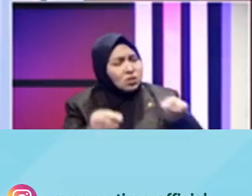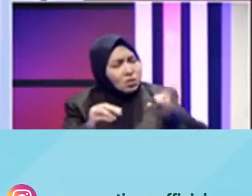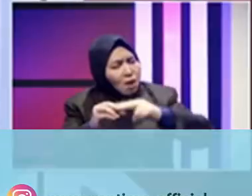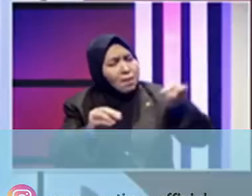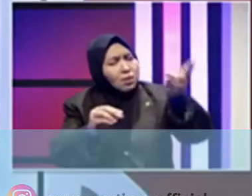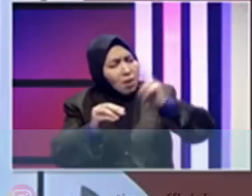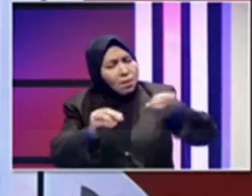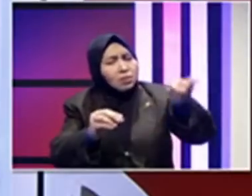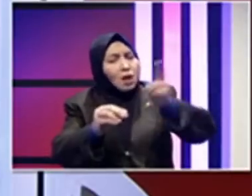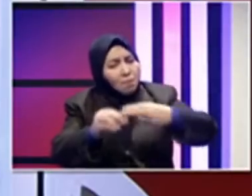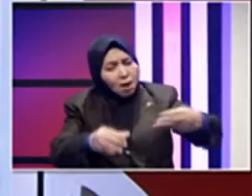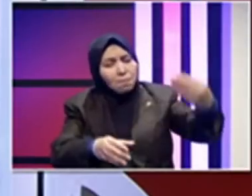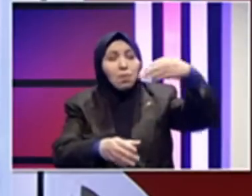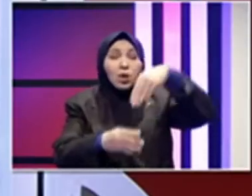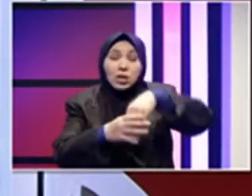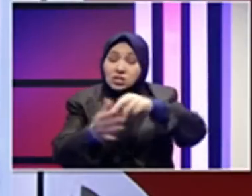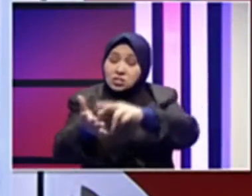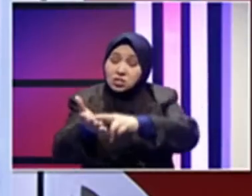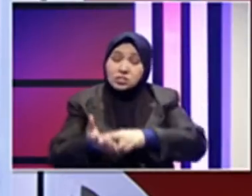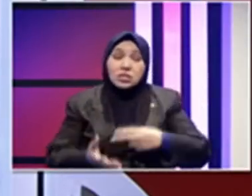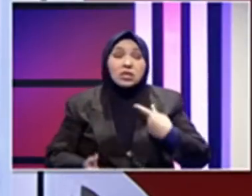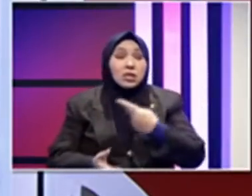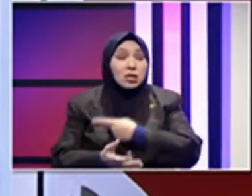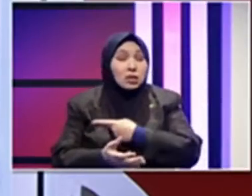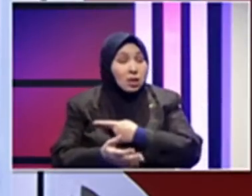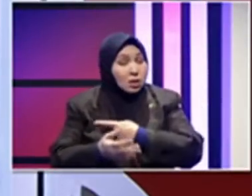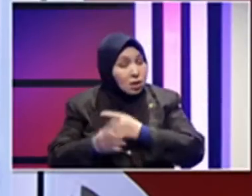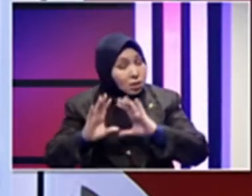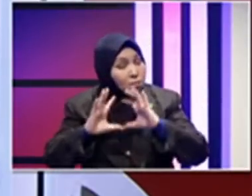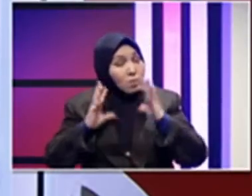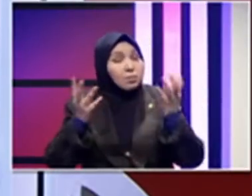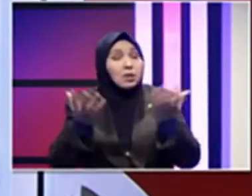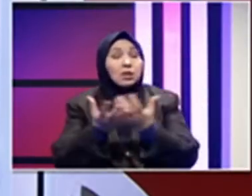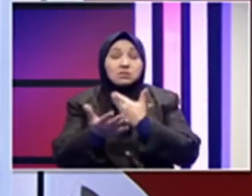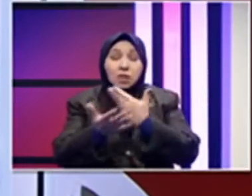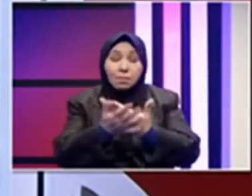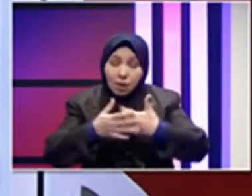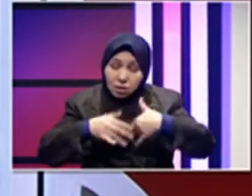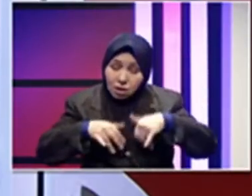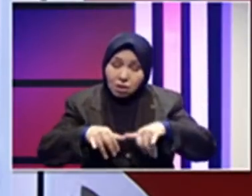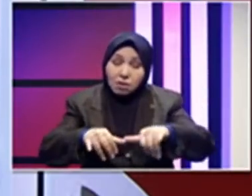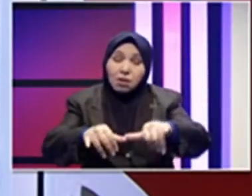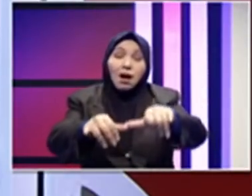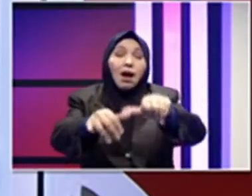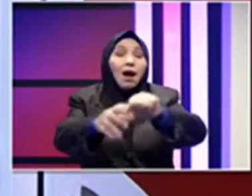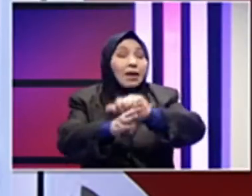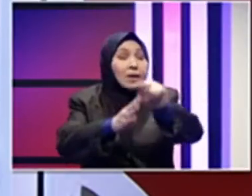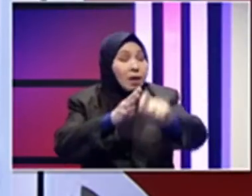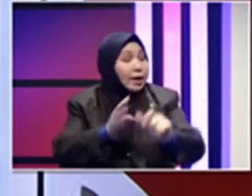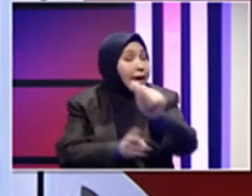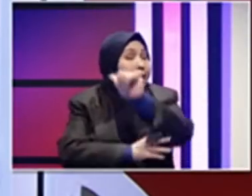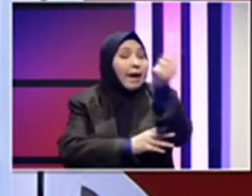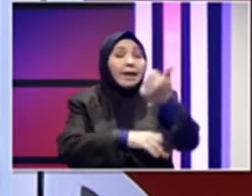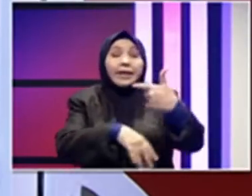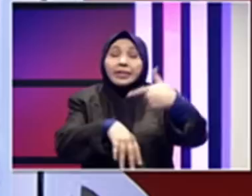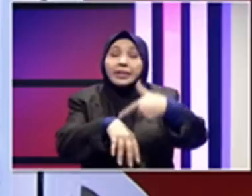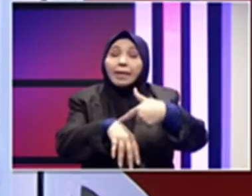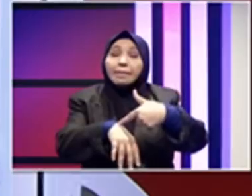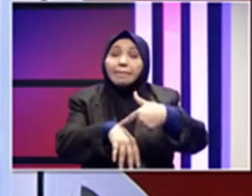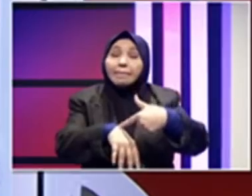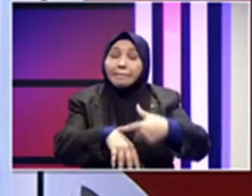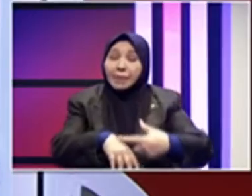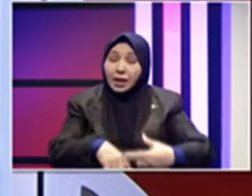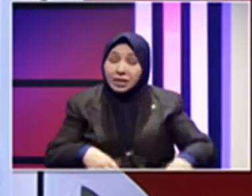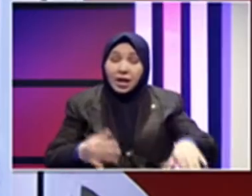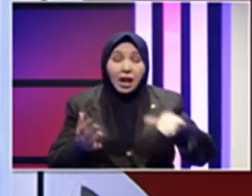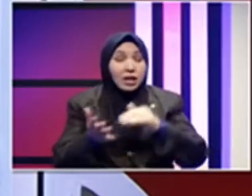tambah bonus rezeki kita dekat di atas muka bumi ini, Ustaz, sampai di akhirat nanti, anytime. Allah. Anytime. Apatah lagi,